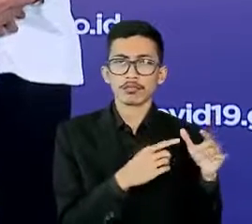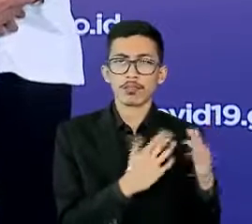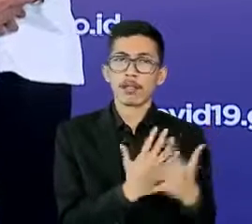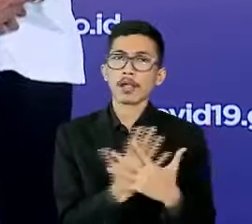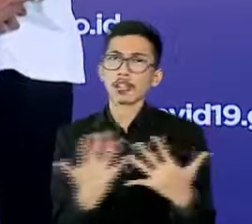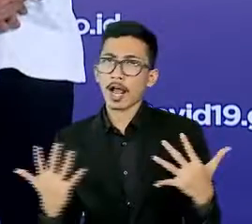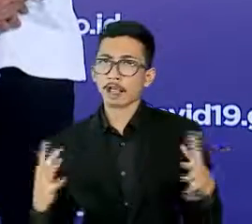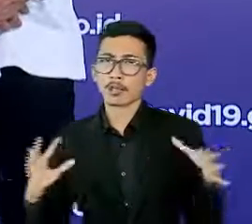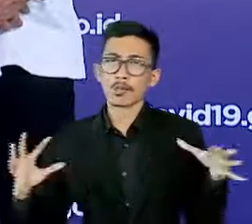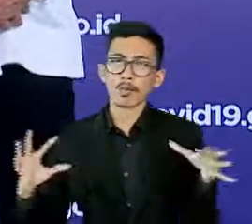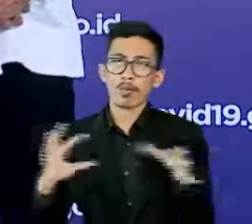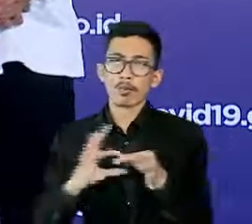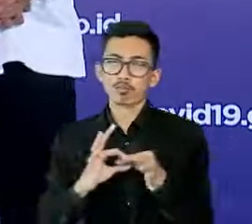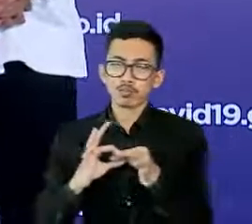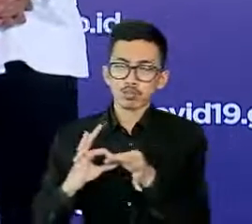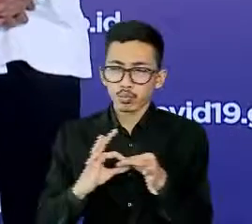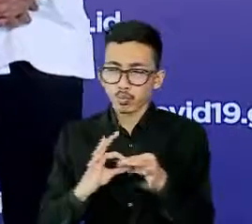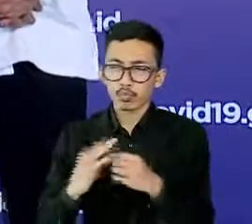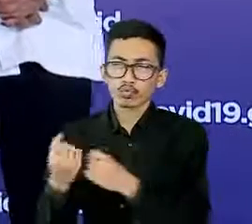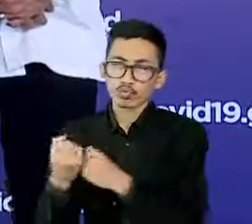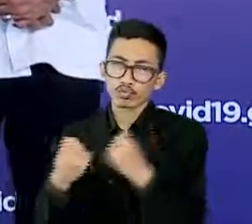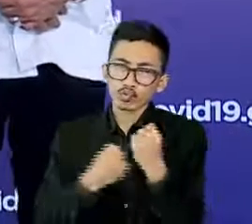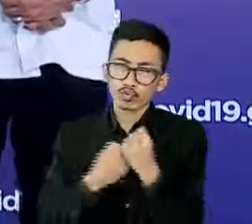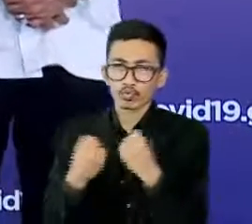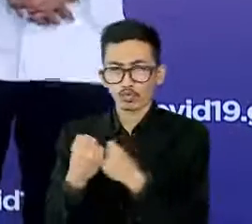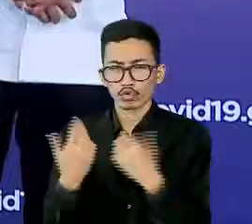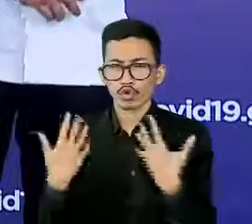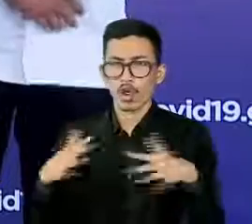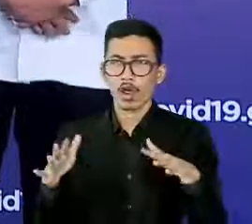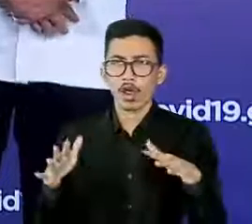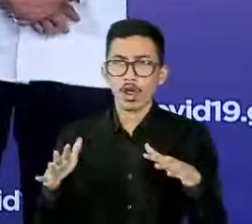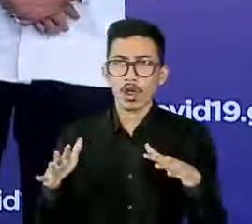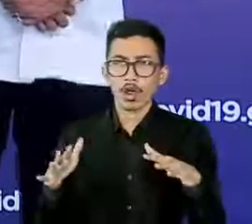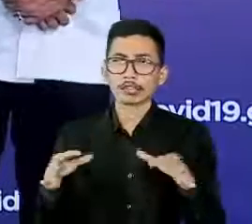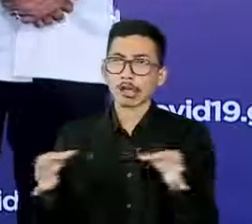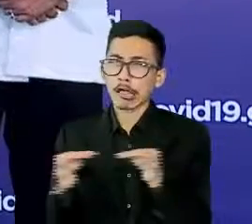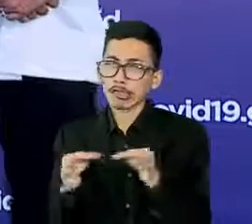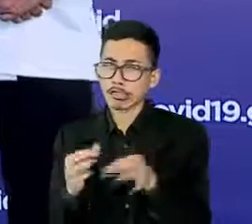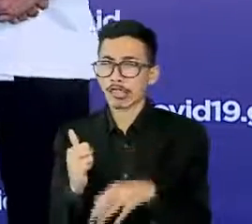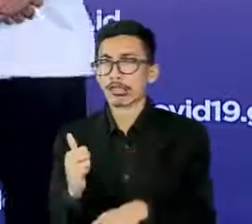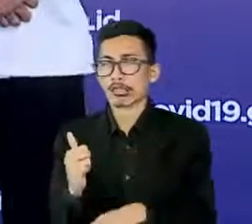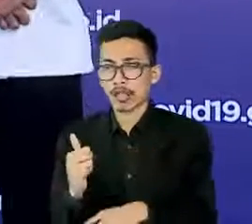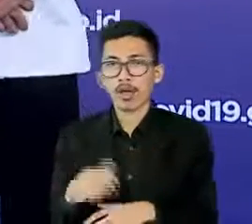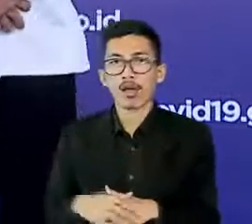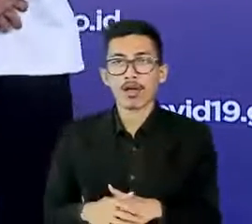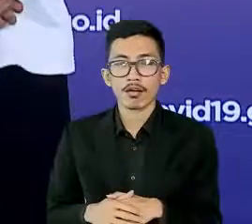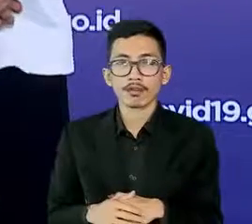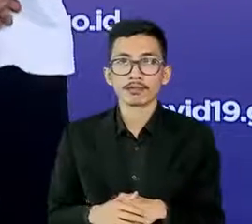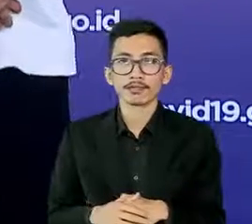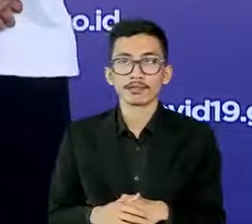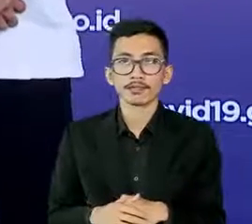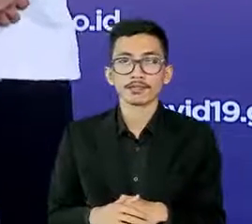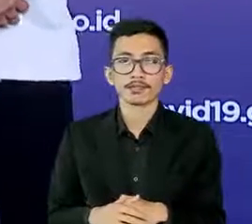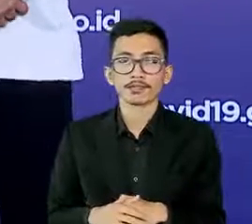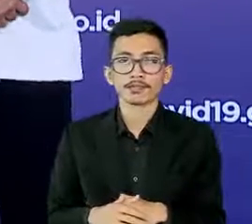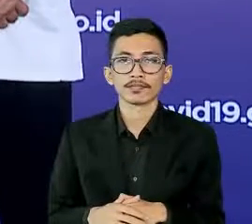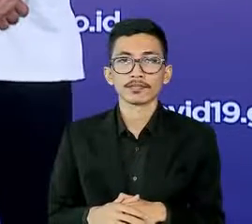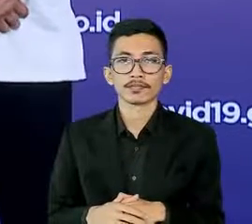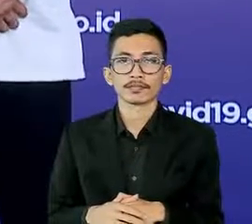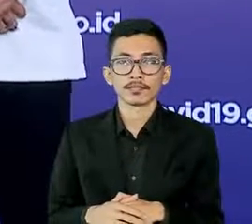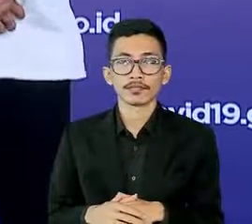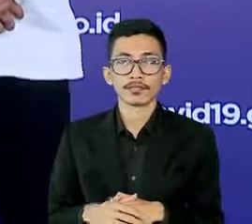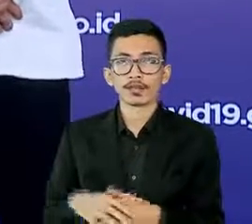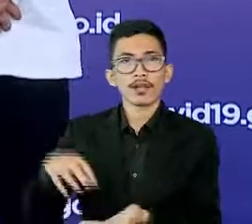membahu dalam operasi teritorial baik di perbatasan pedalaman bahkan kontak dengan masyarakat